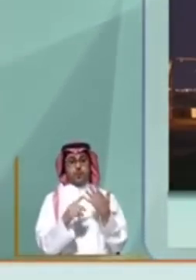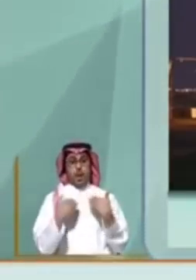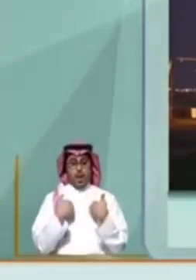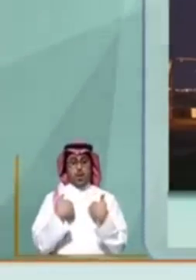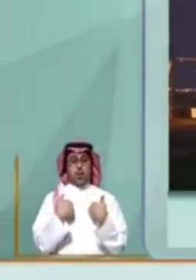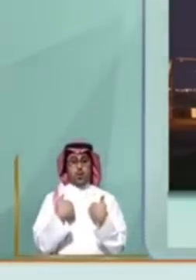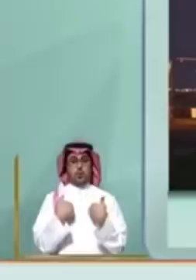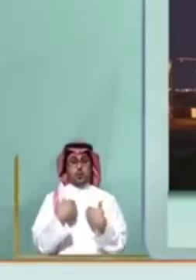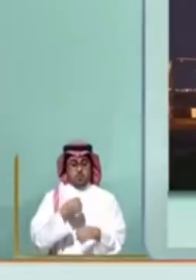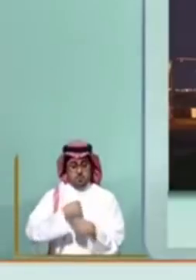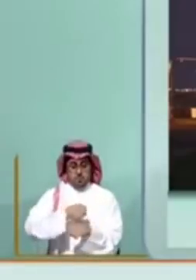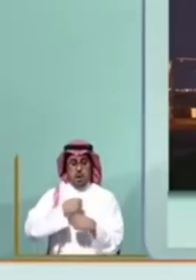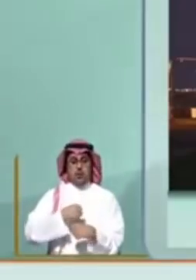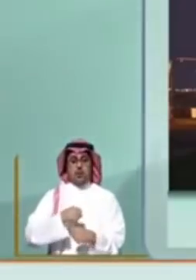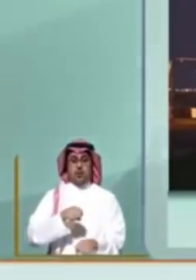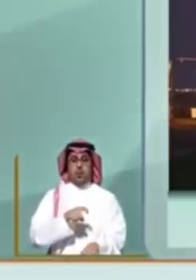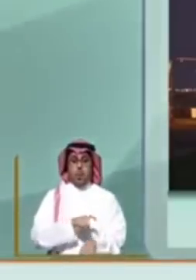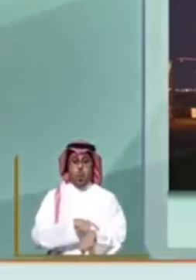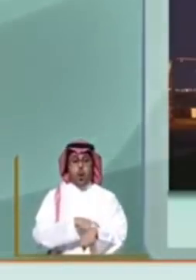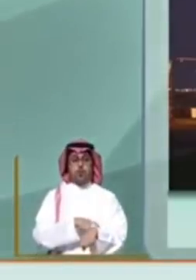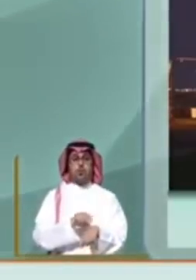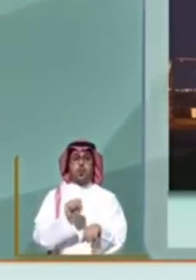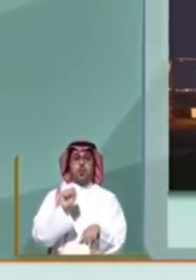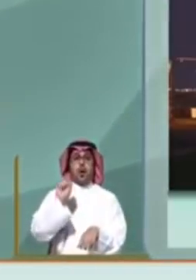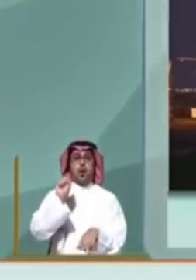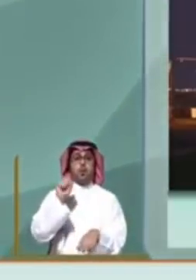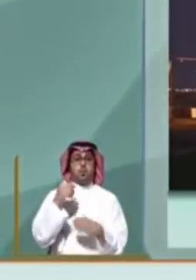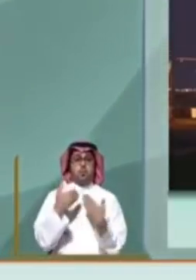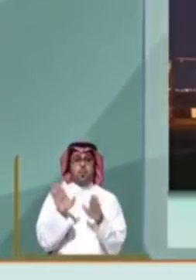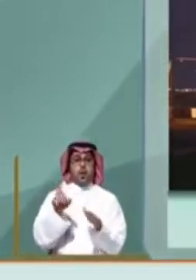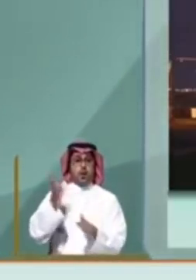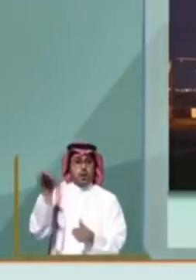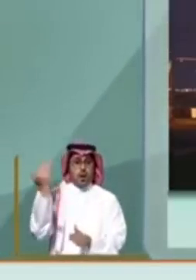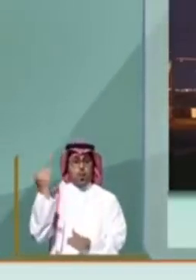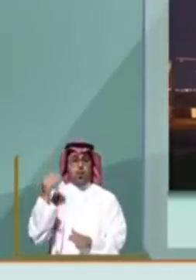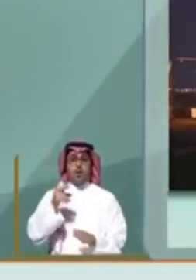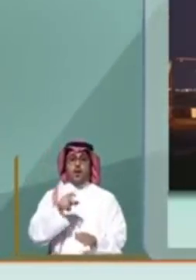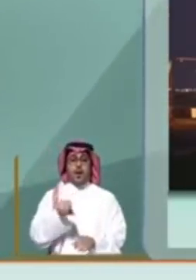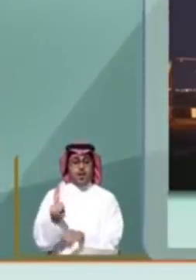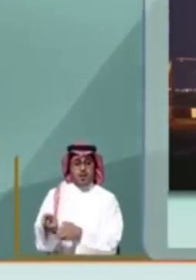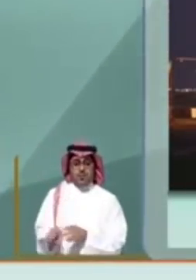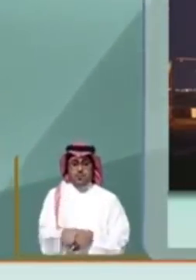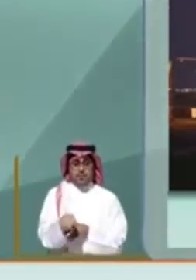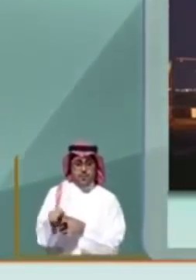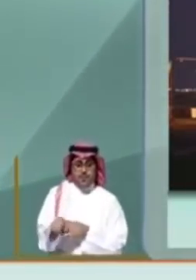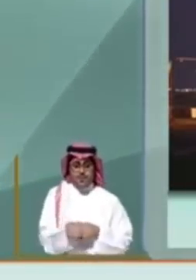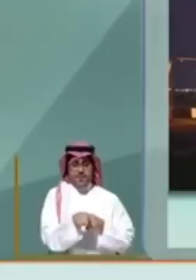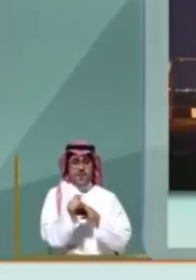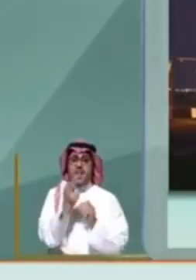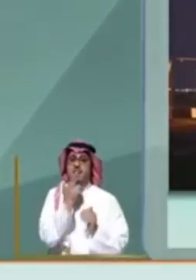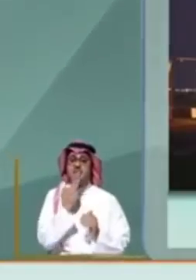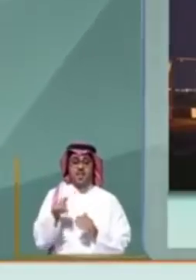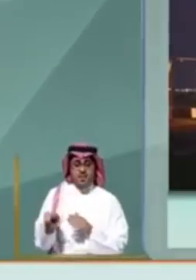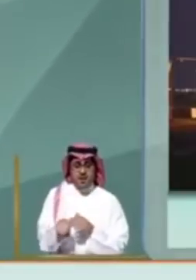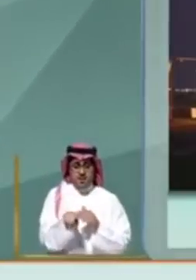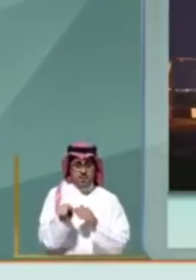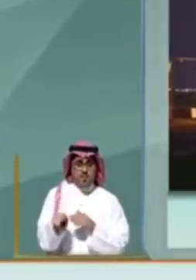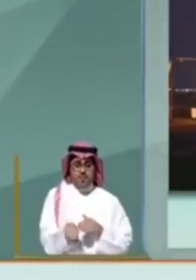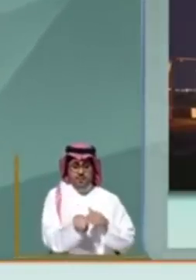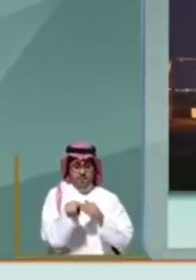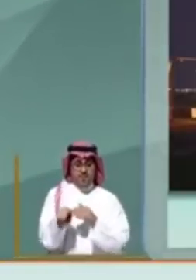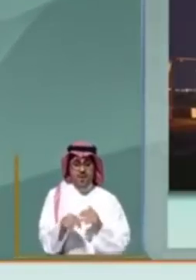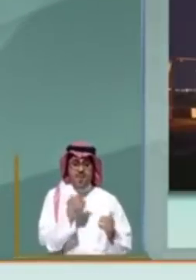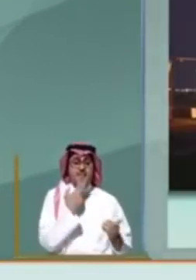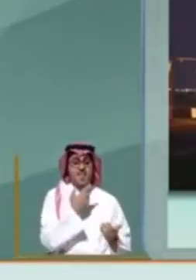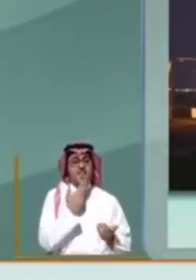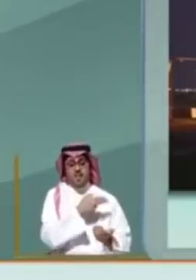قامت البلدية حقيقة خلال الفترة هذه من بداية الجائحة بتكثيف أعمال الرش والتطهير والتعقيم لواجهات المباني